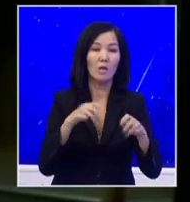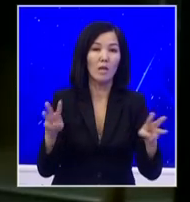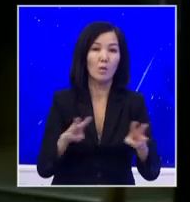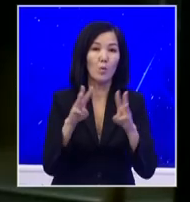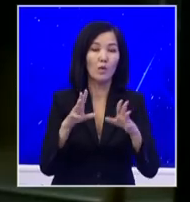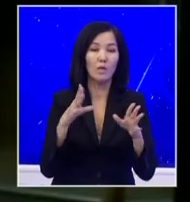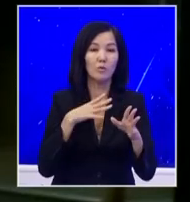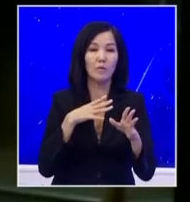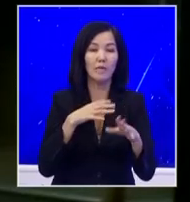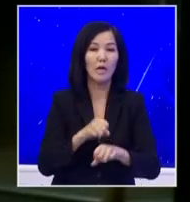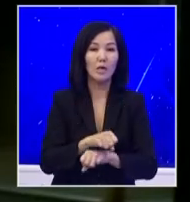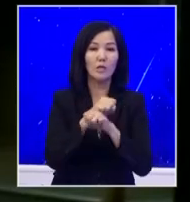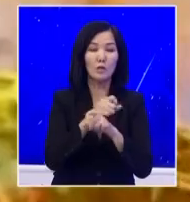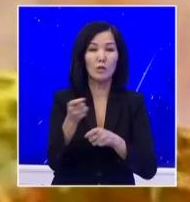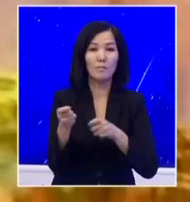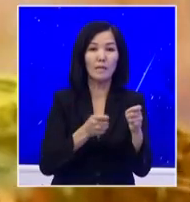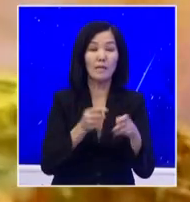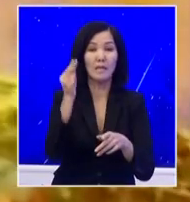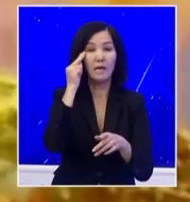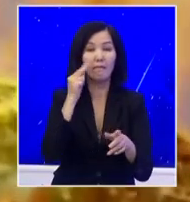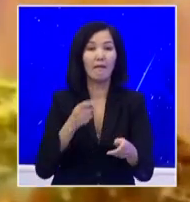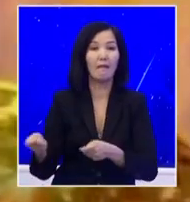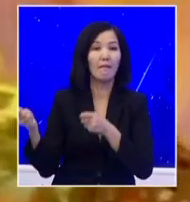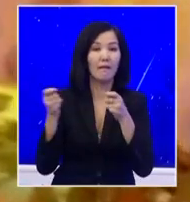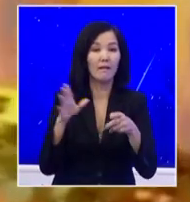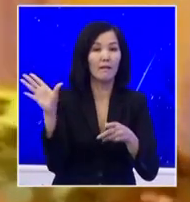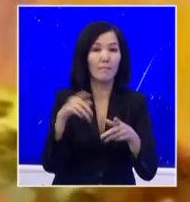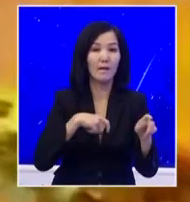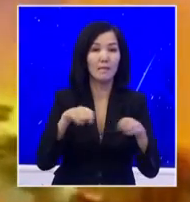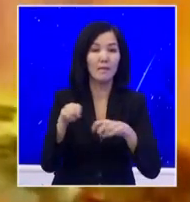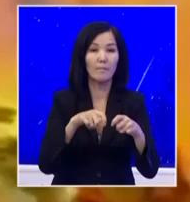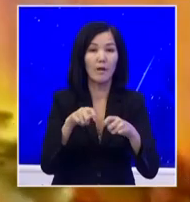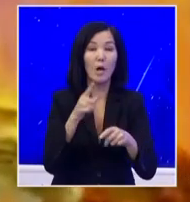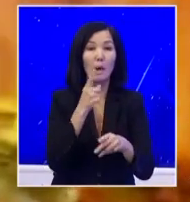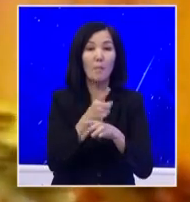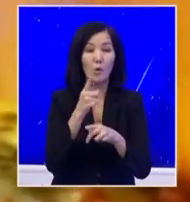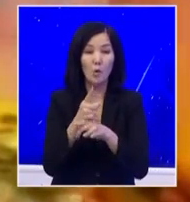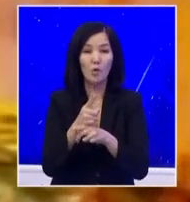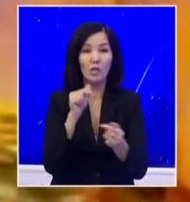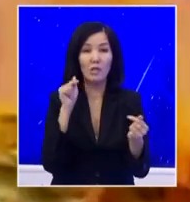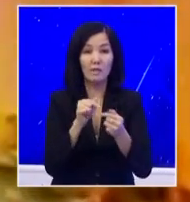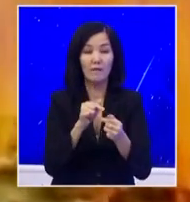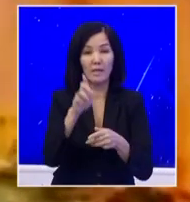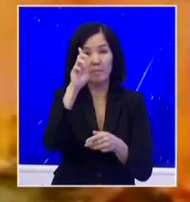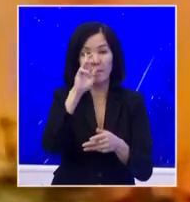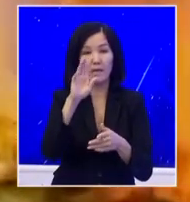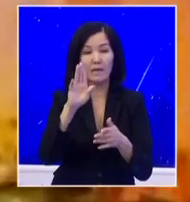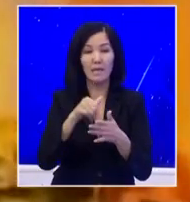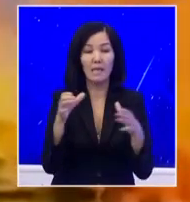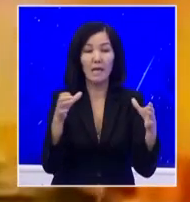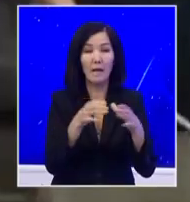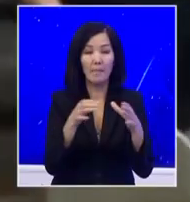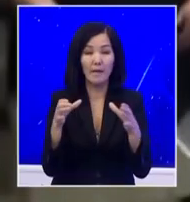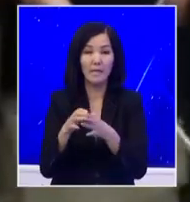жіберді. Шерушілер биліктен бұл елден әкелінетін барлық тауарға байкот жариялап, осы елдің мемлекеттік компаниялармен